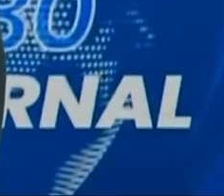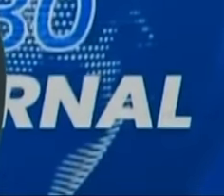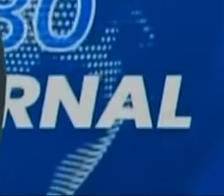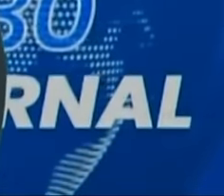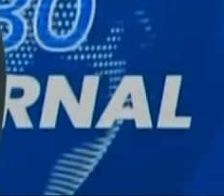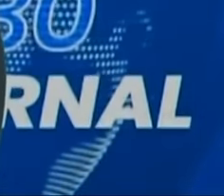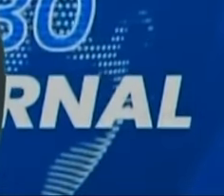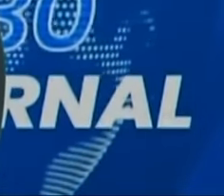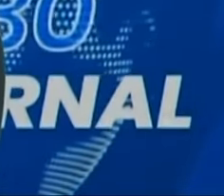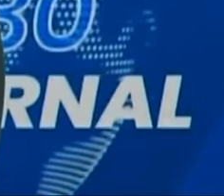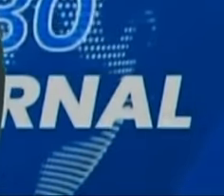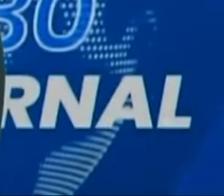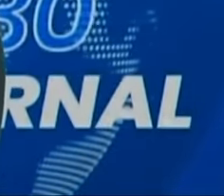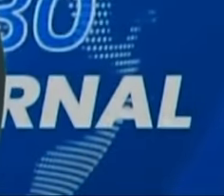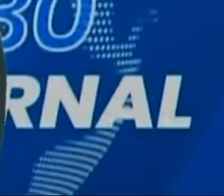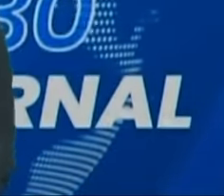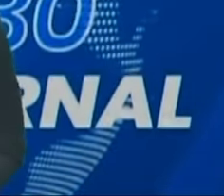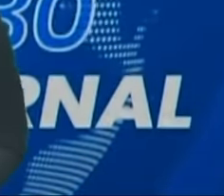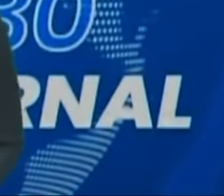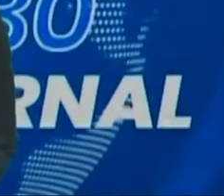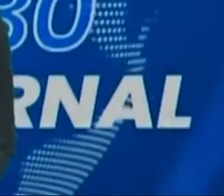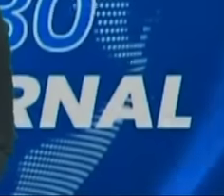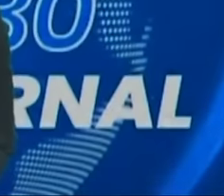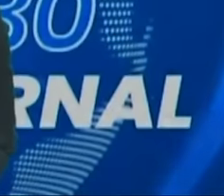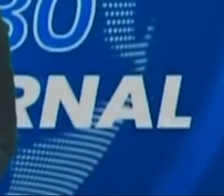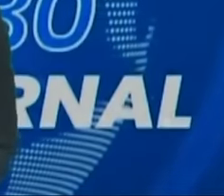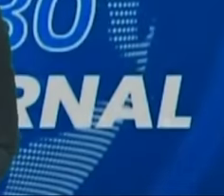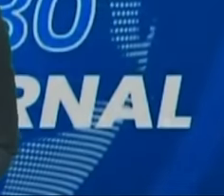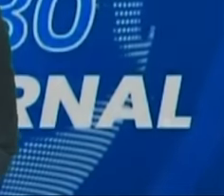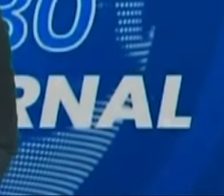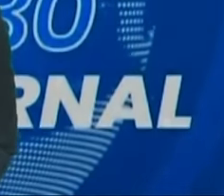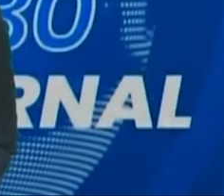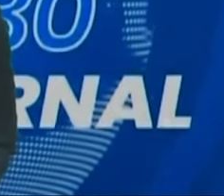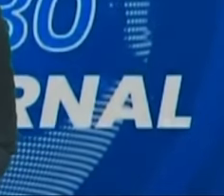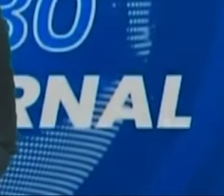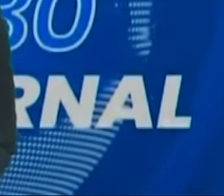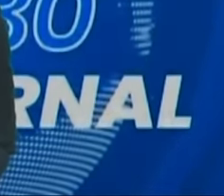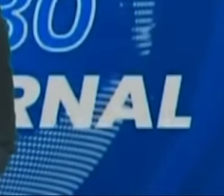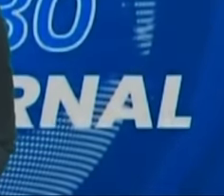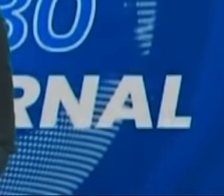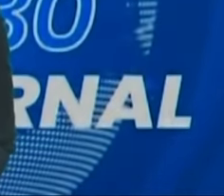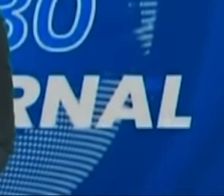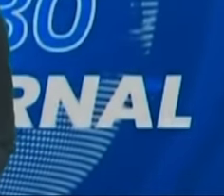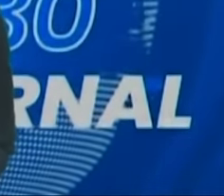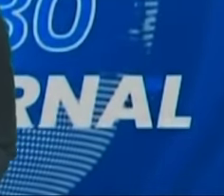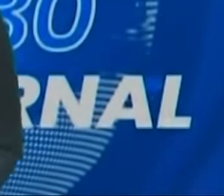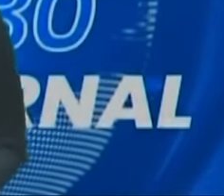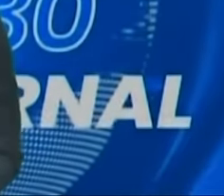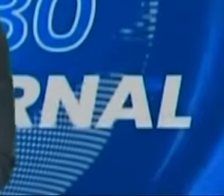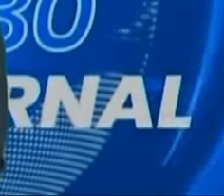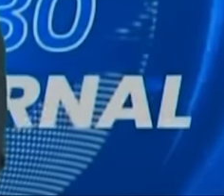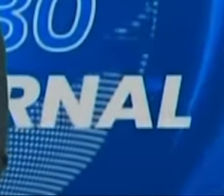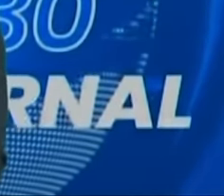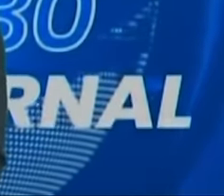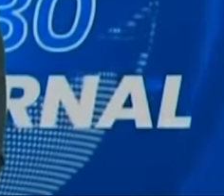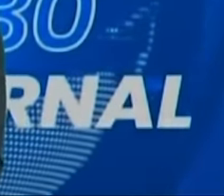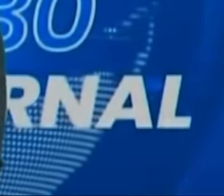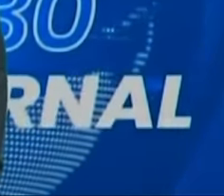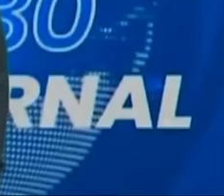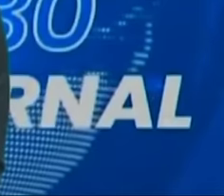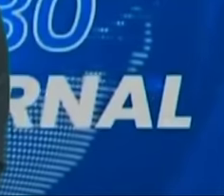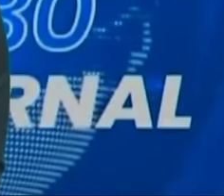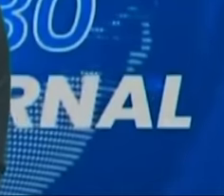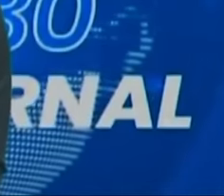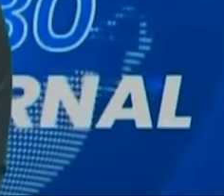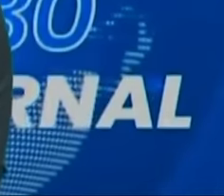et compagnie condamnés à mort par la justice congolaise. La décision a été rendue hier jeudi. Président d'un mouvement